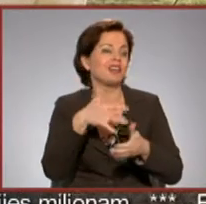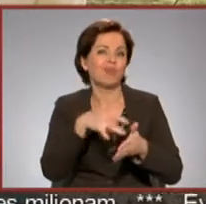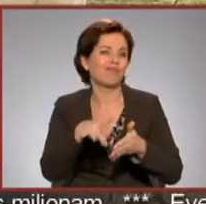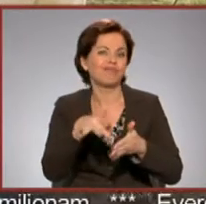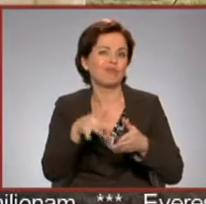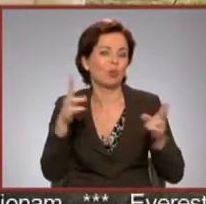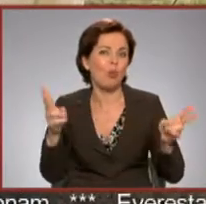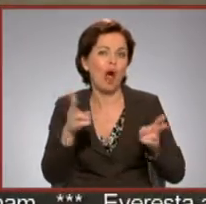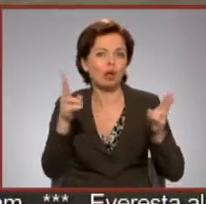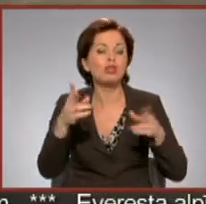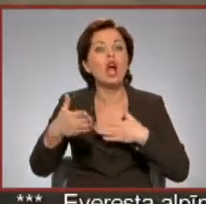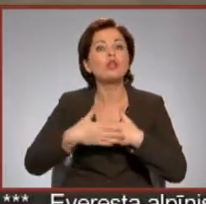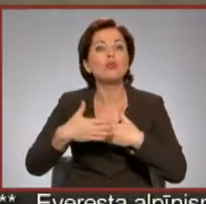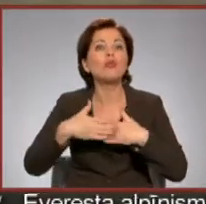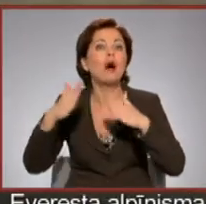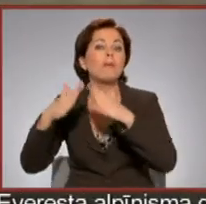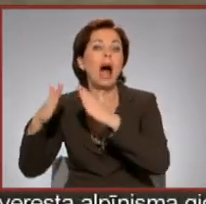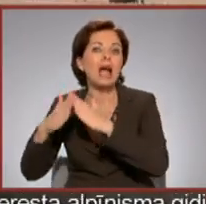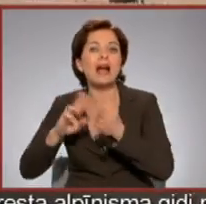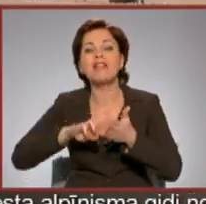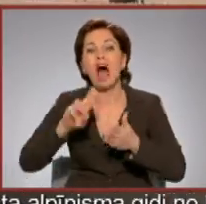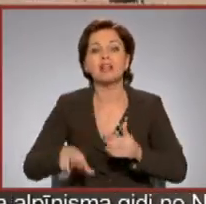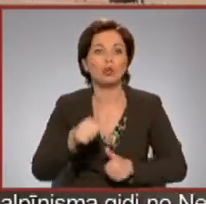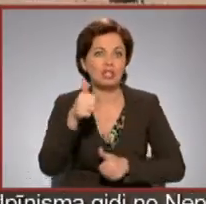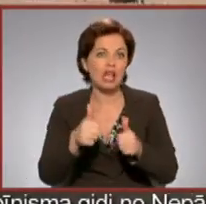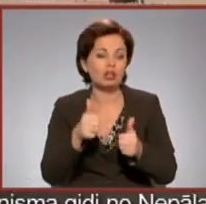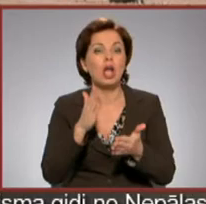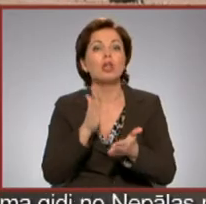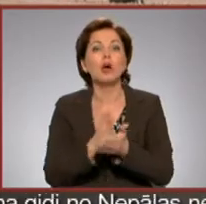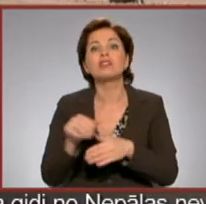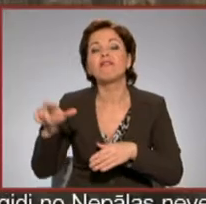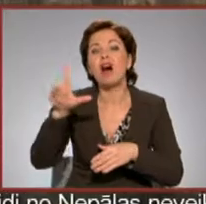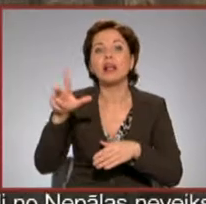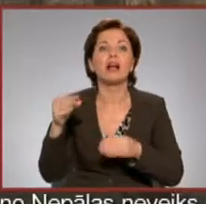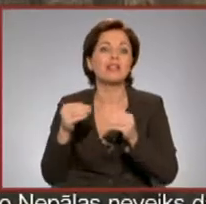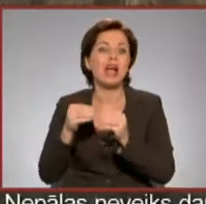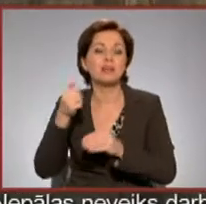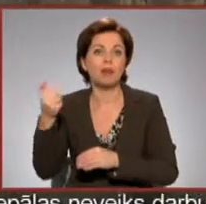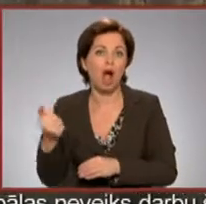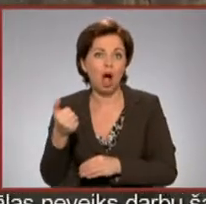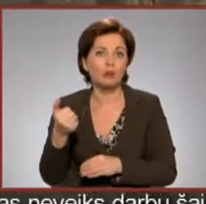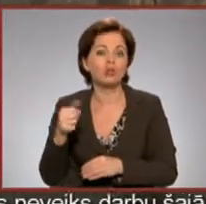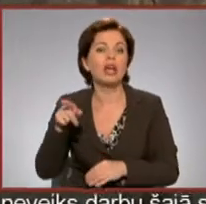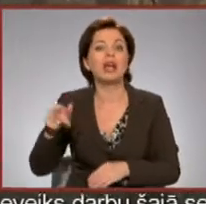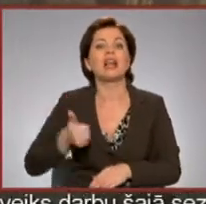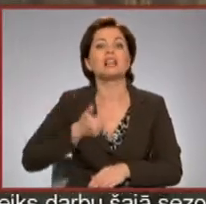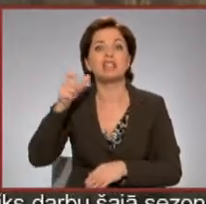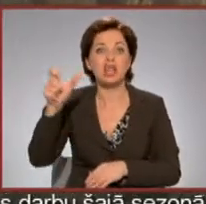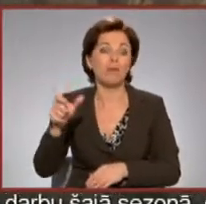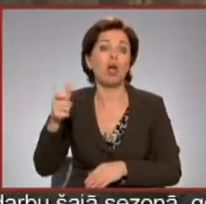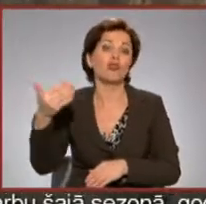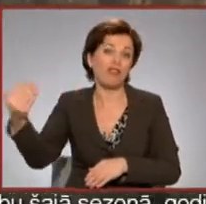Tuvējumā iedzīvotājs stāsta, nelegālās sacensības šajā vietā noteikti jau vairāk kā 10 gadus. Viņam tā, tur tas īpašnieks